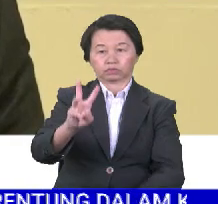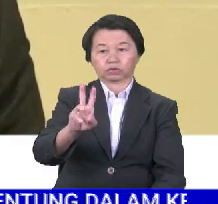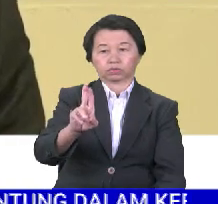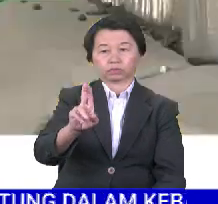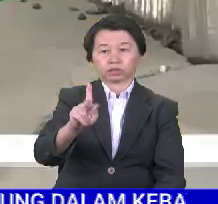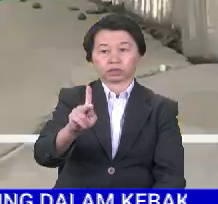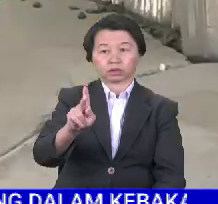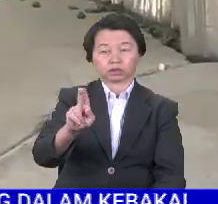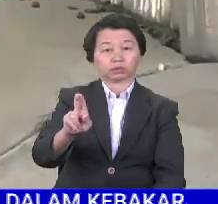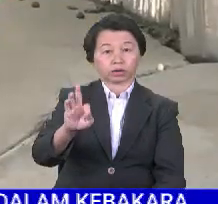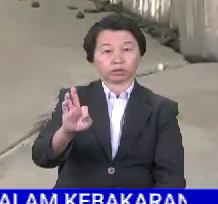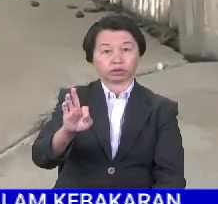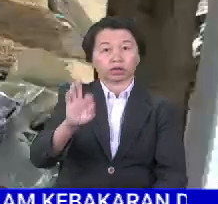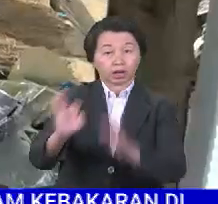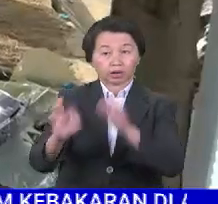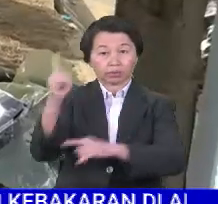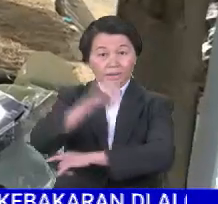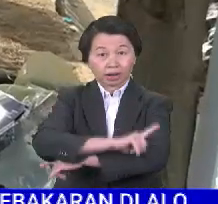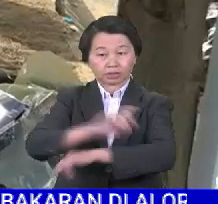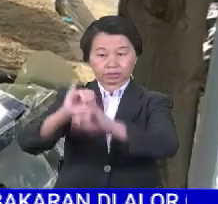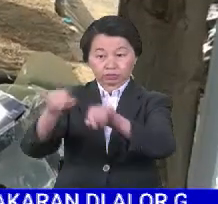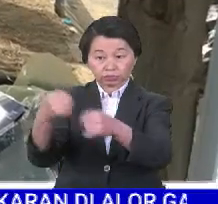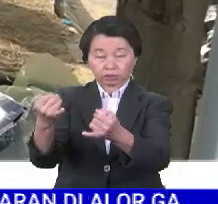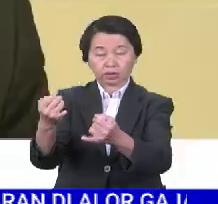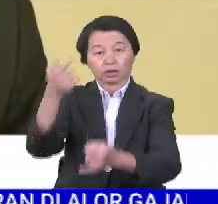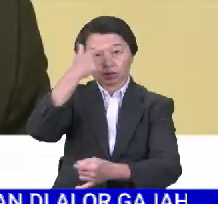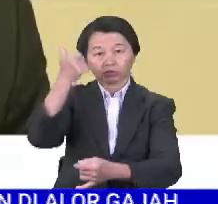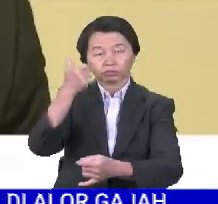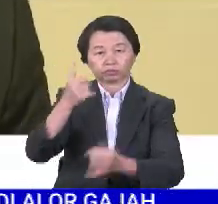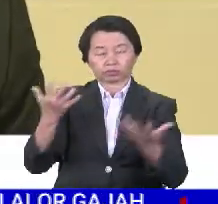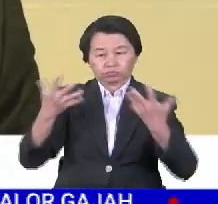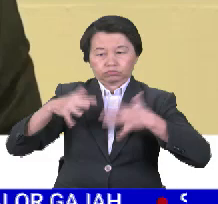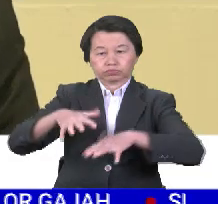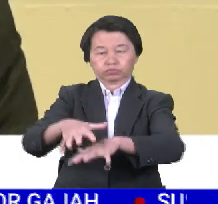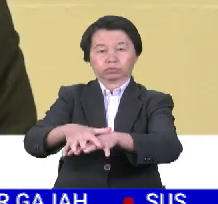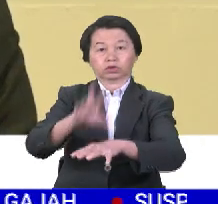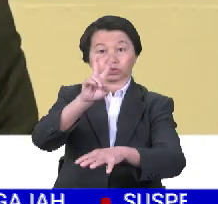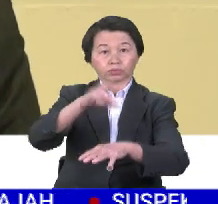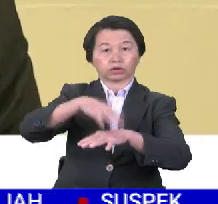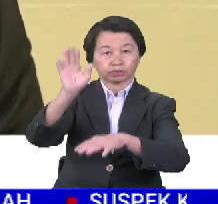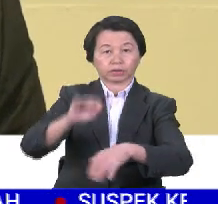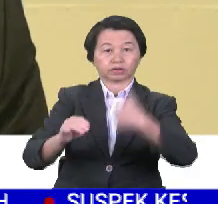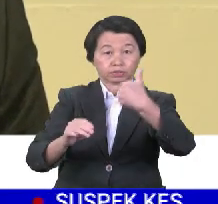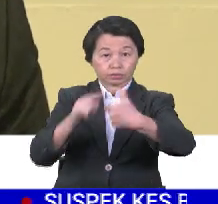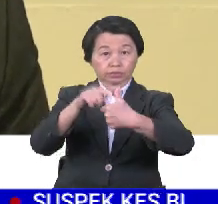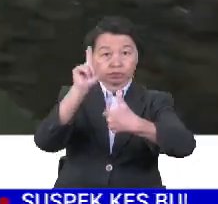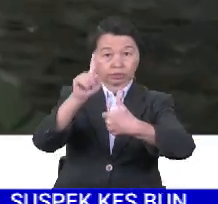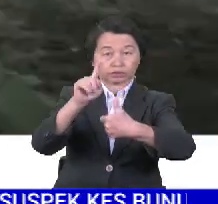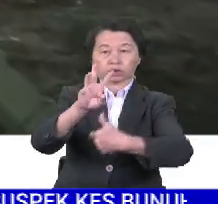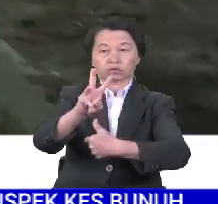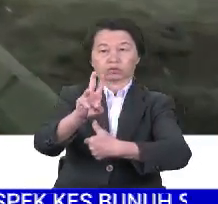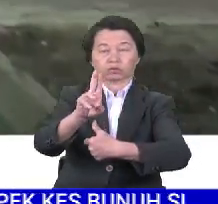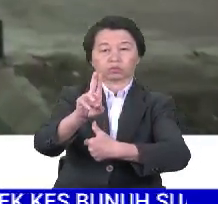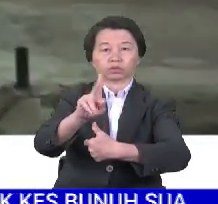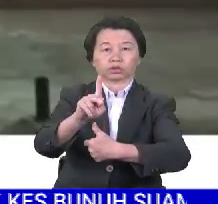itu jatuhnya pada hari Jumaat, ya, kerana menghimpunkan dua kelebihan. Satu, wukuf